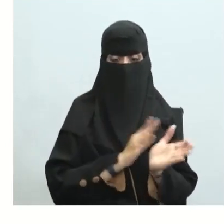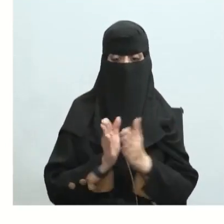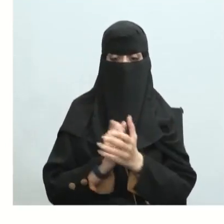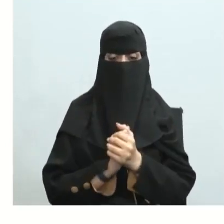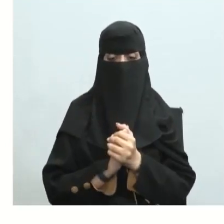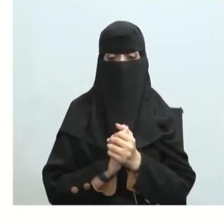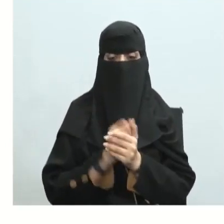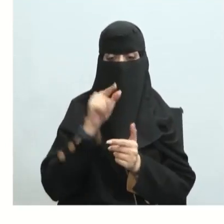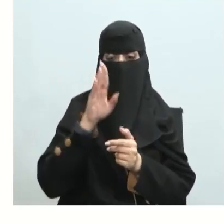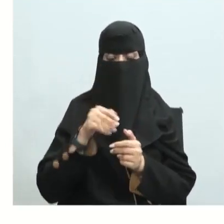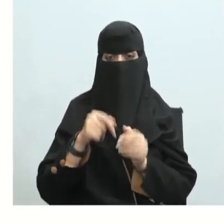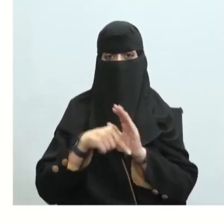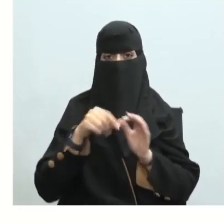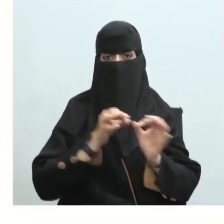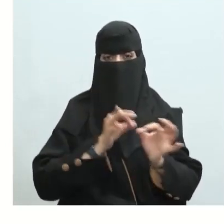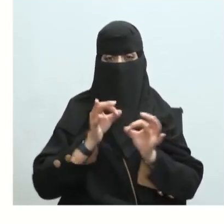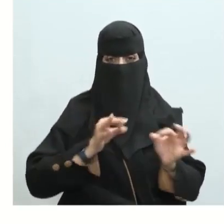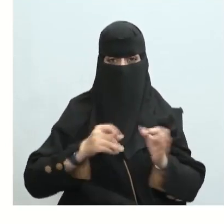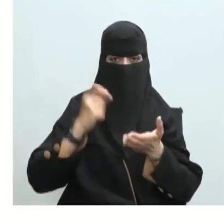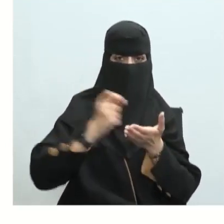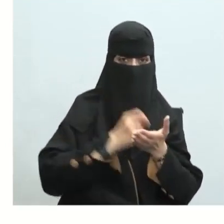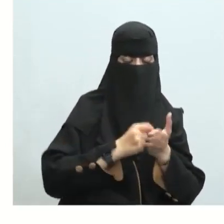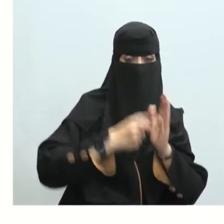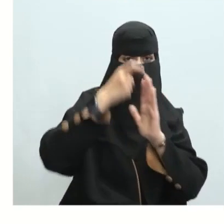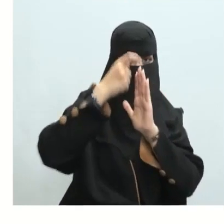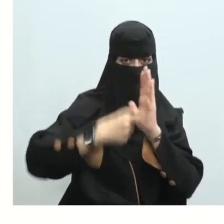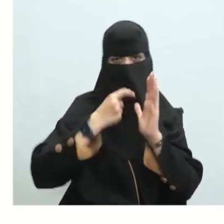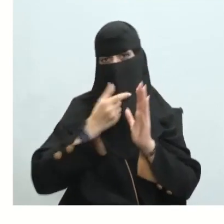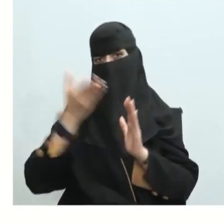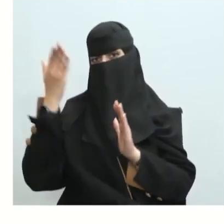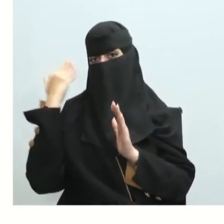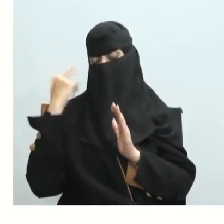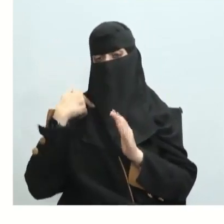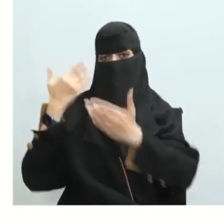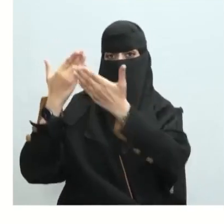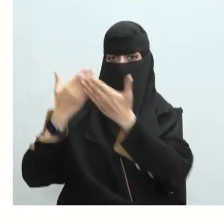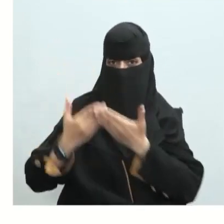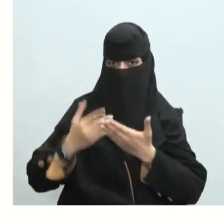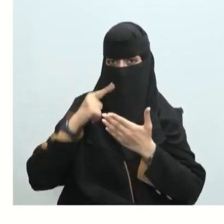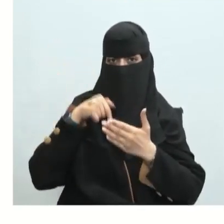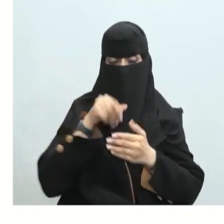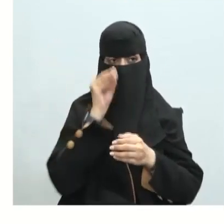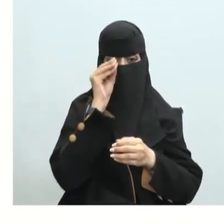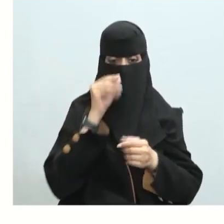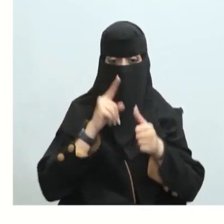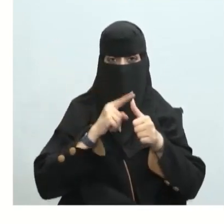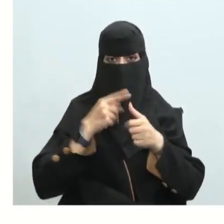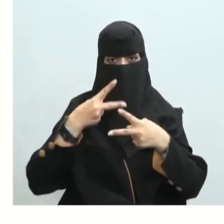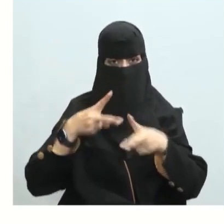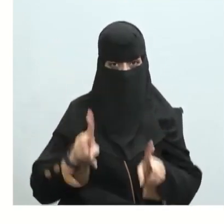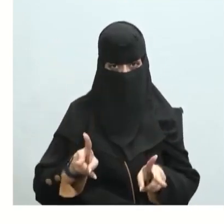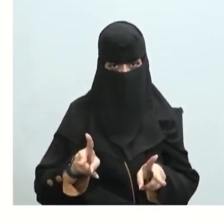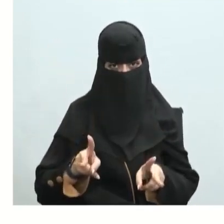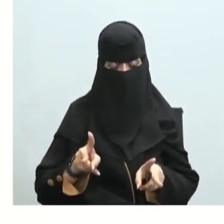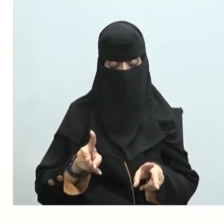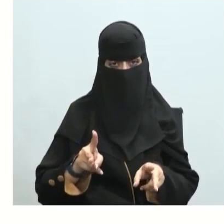هنا بء خطط لكتابه تقريرك السابق مستعينا بالموجهات الاتيه الافتتاح طبعا